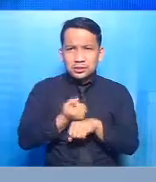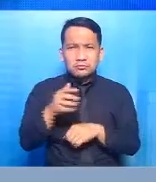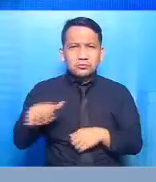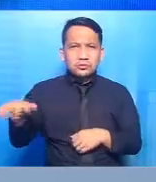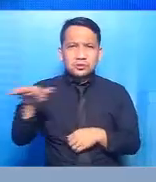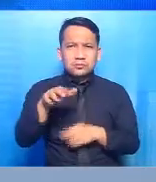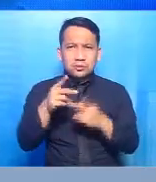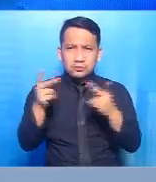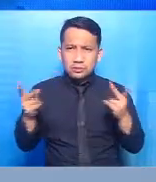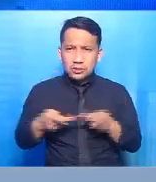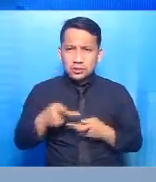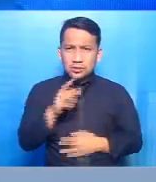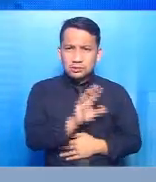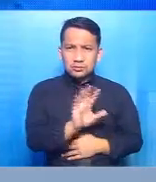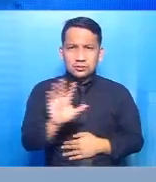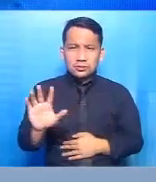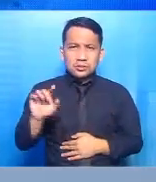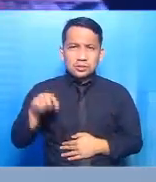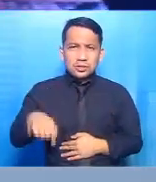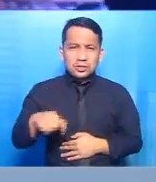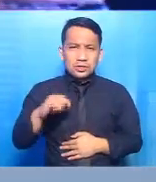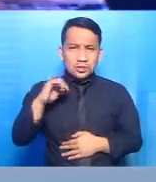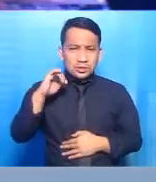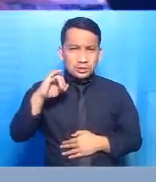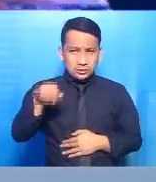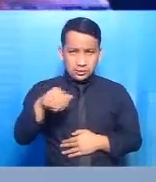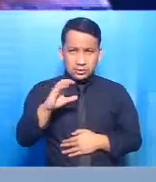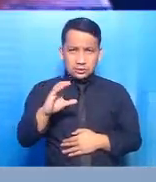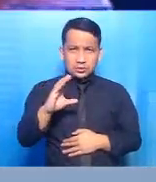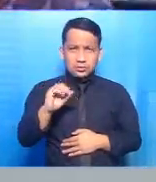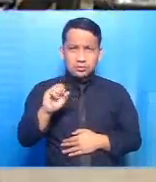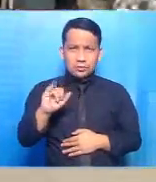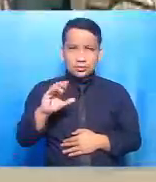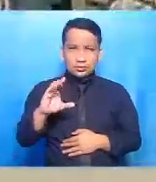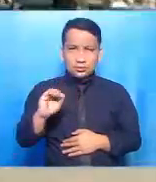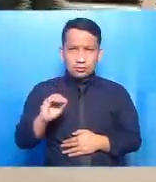lugar. Nasa frontline ng balitang yan, si JC Cosico.